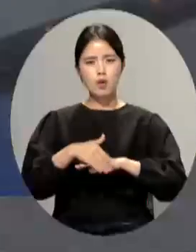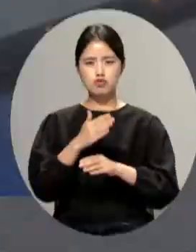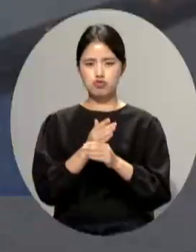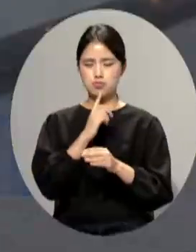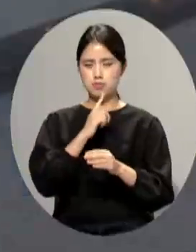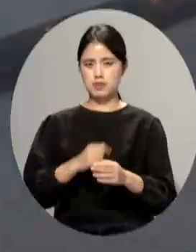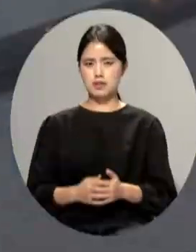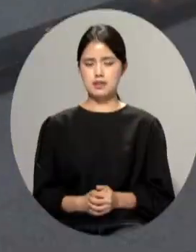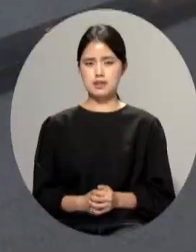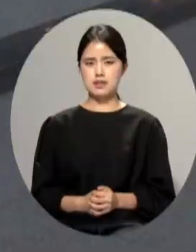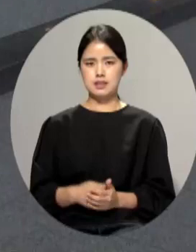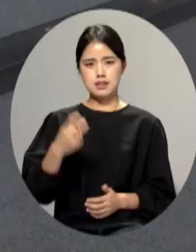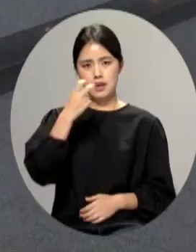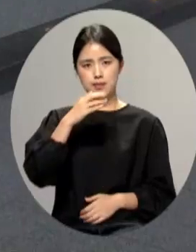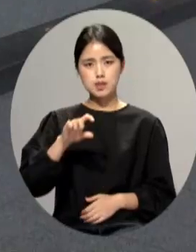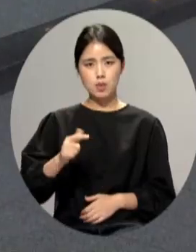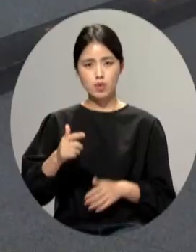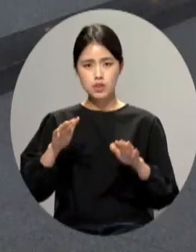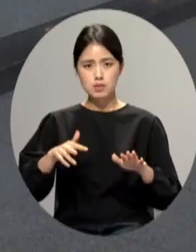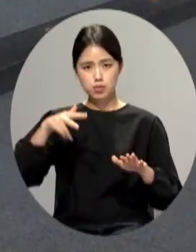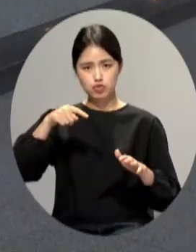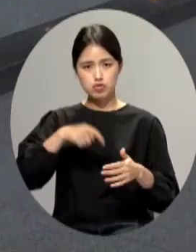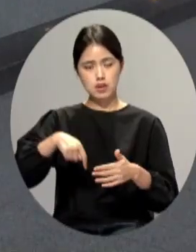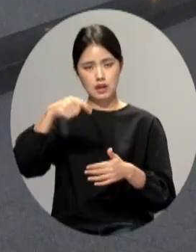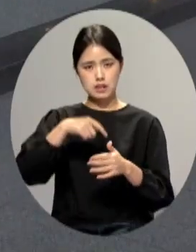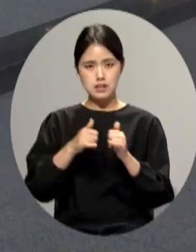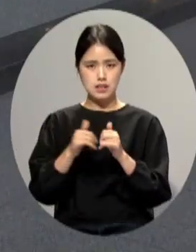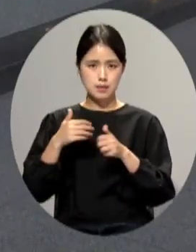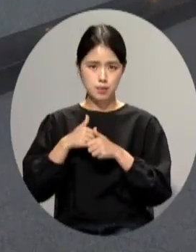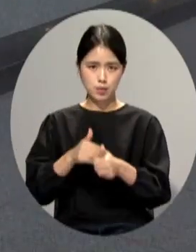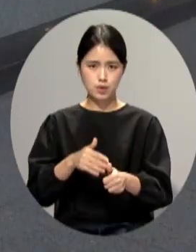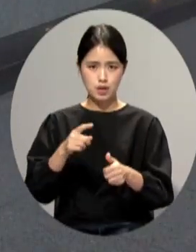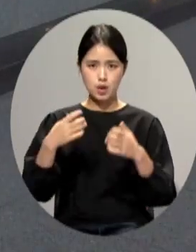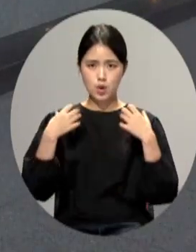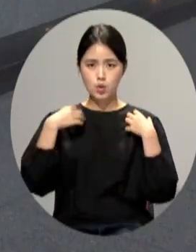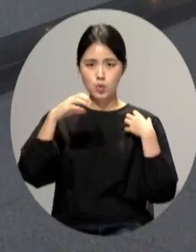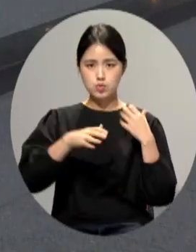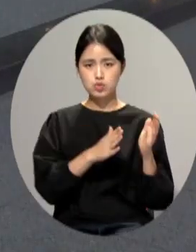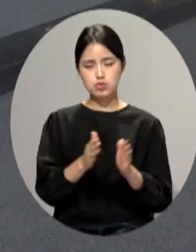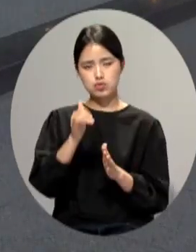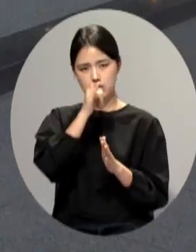같아요. 감사원은 이번 주 중 인력을 파견해 이곳 도청에 마련된